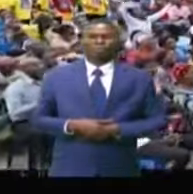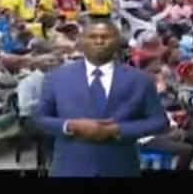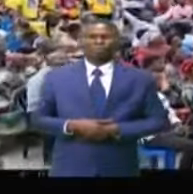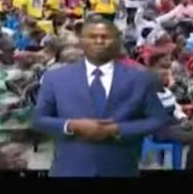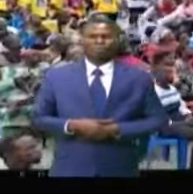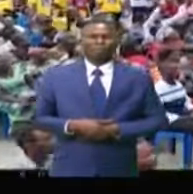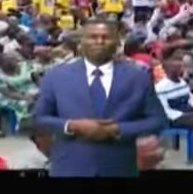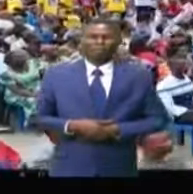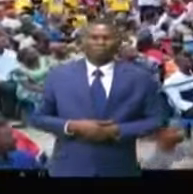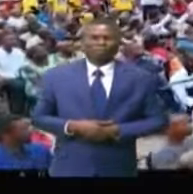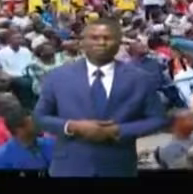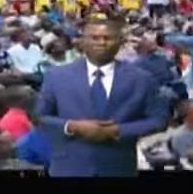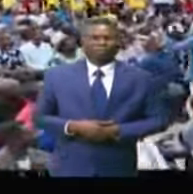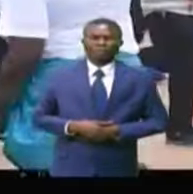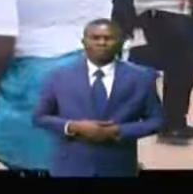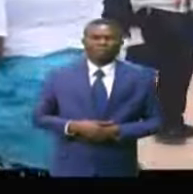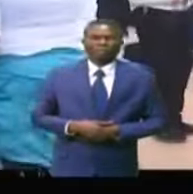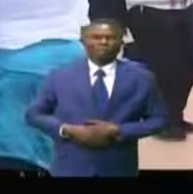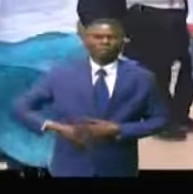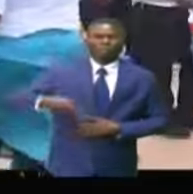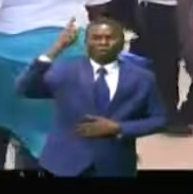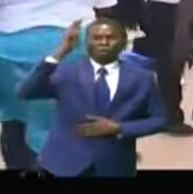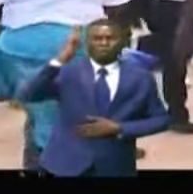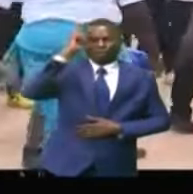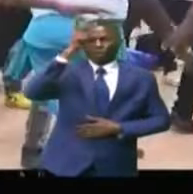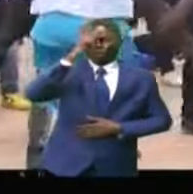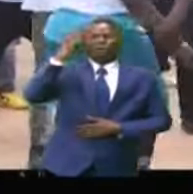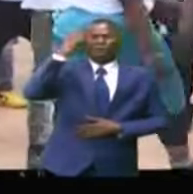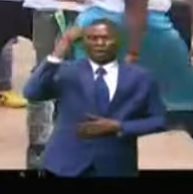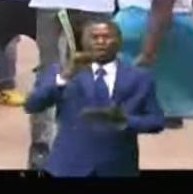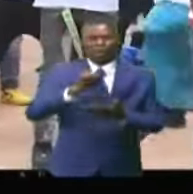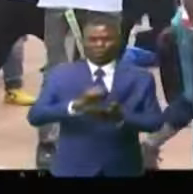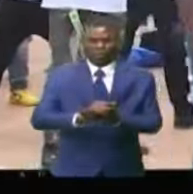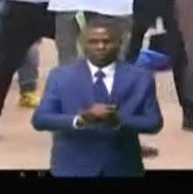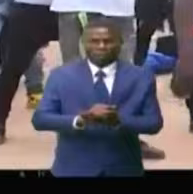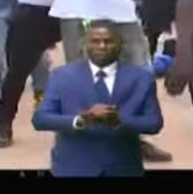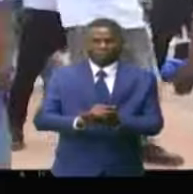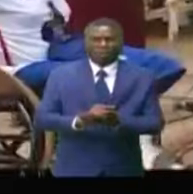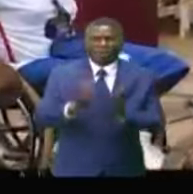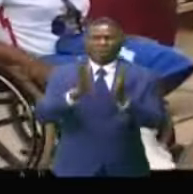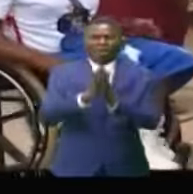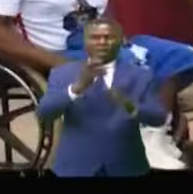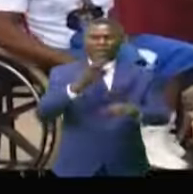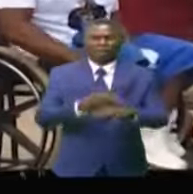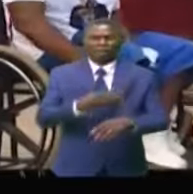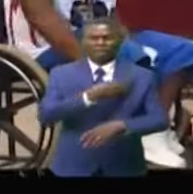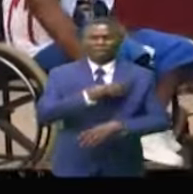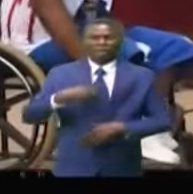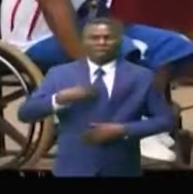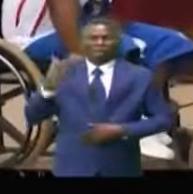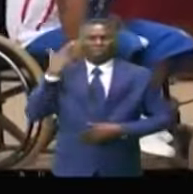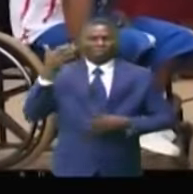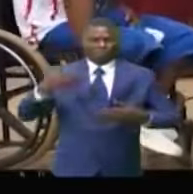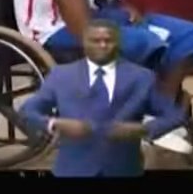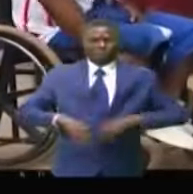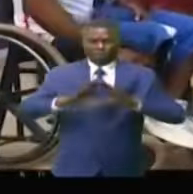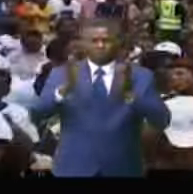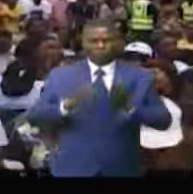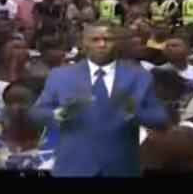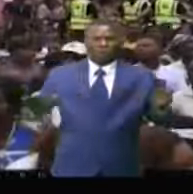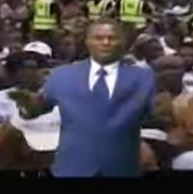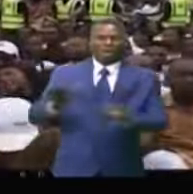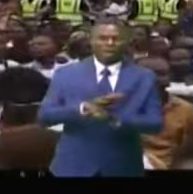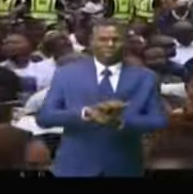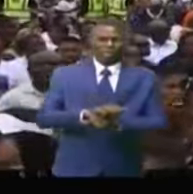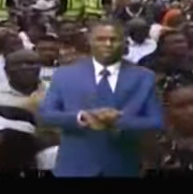pas manquer. Et les Haut-Katangais avertis ont compris cela. Déjà à 10h, hommes, femmes et jeunes en prennent place au stadium Joseph